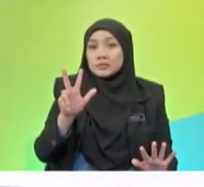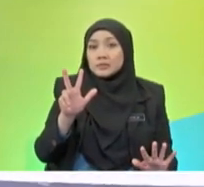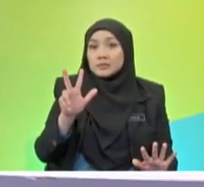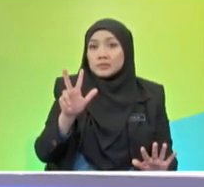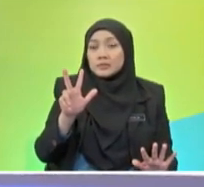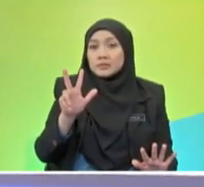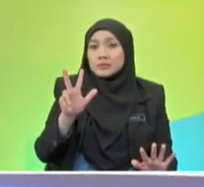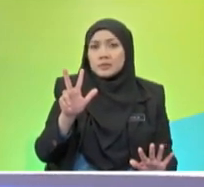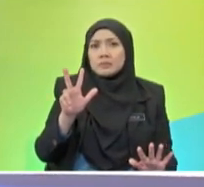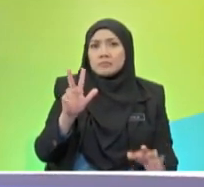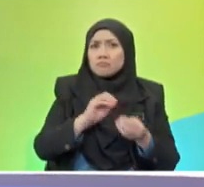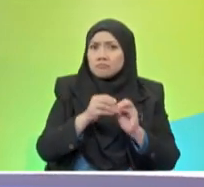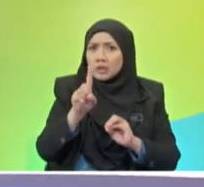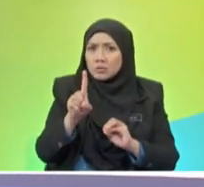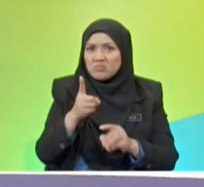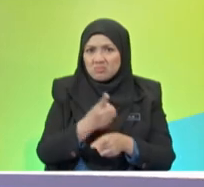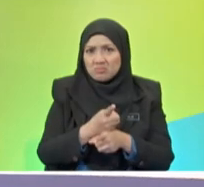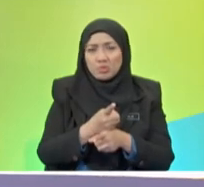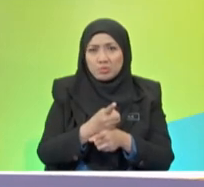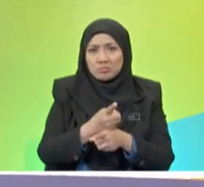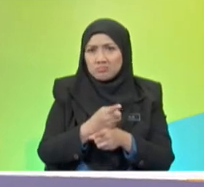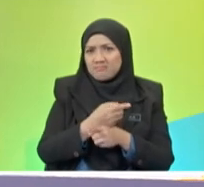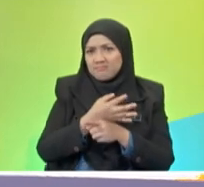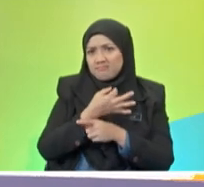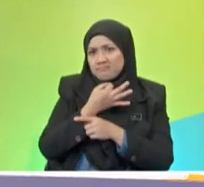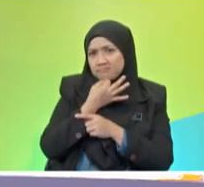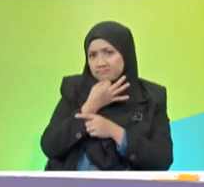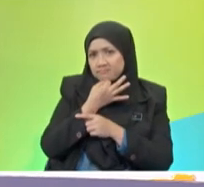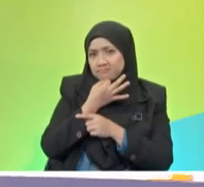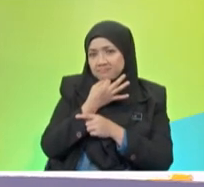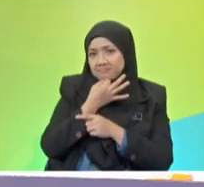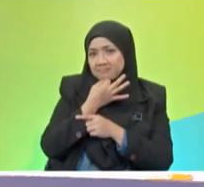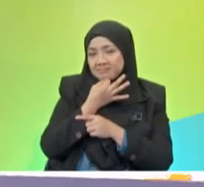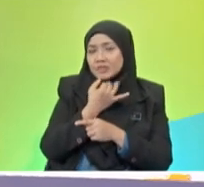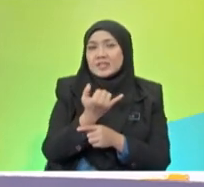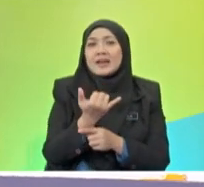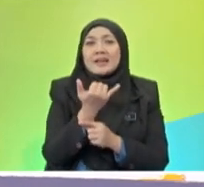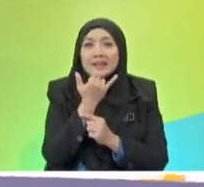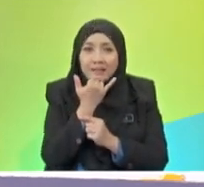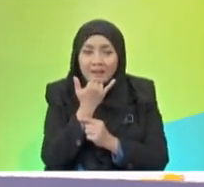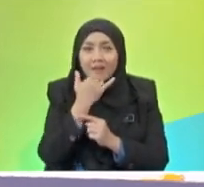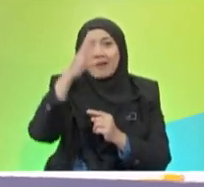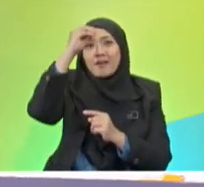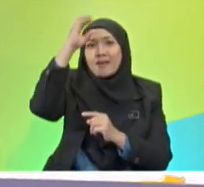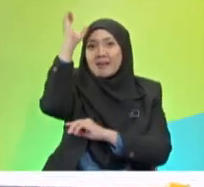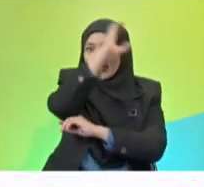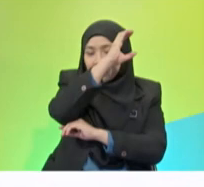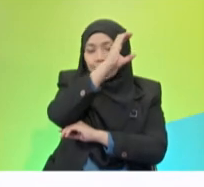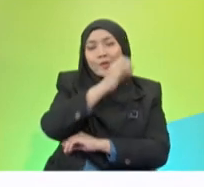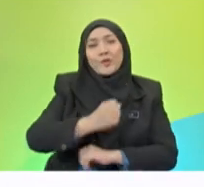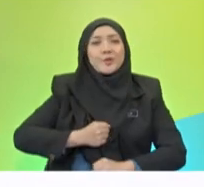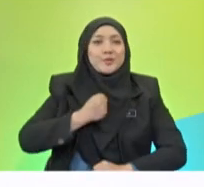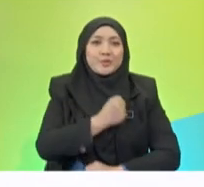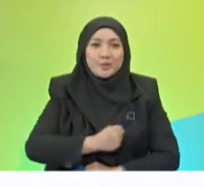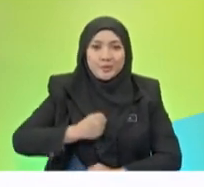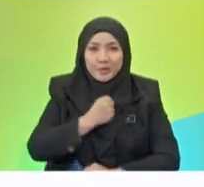1. Betul ke? Betul ke? 1? Betul ke? Terus 1? Salah lah Abang Chris. Minta maaf. Mesti